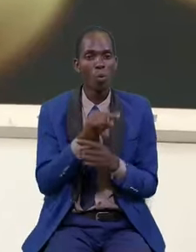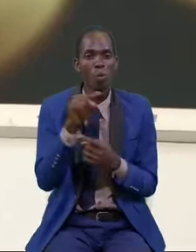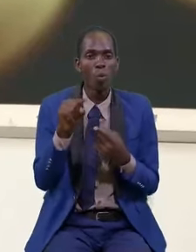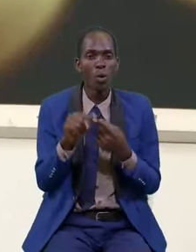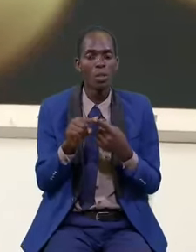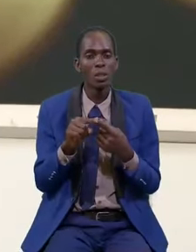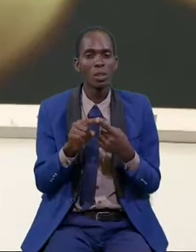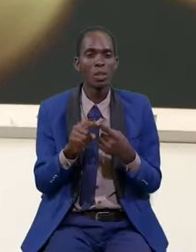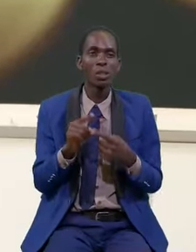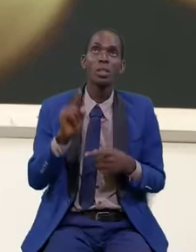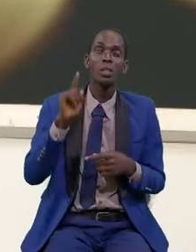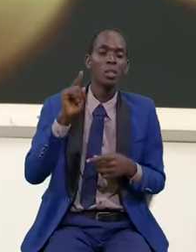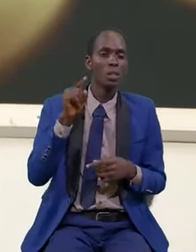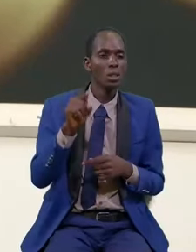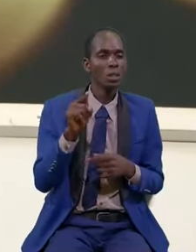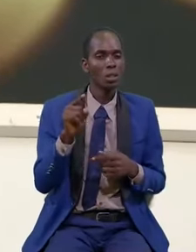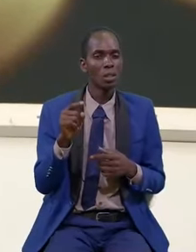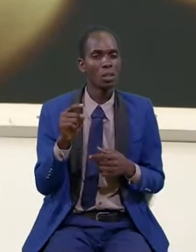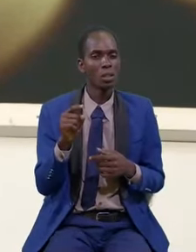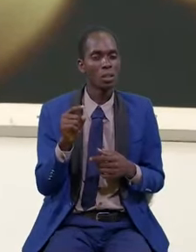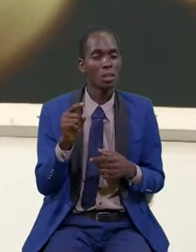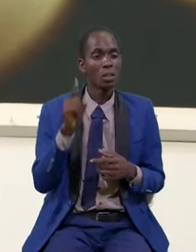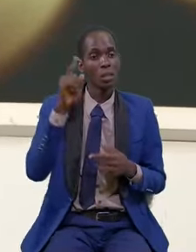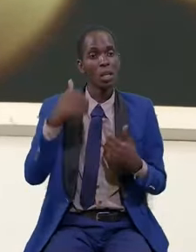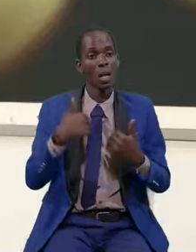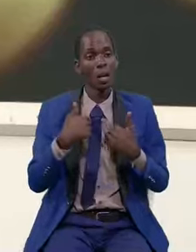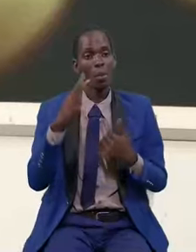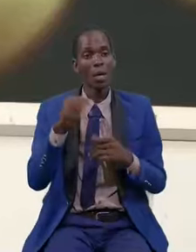sa parole puissante a fait la purification des péchés